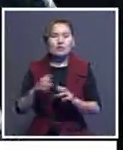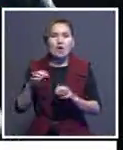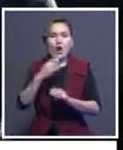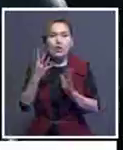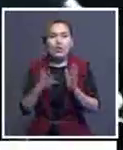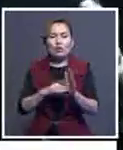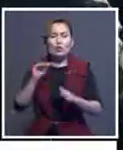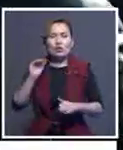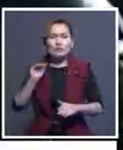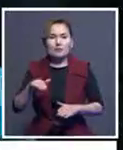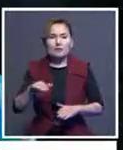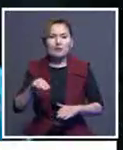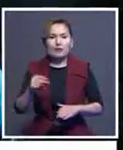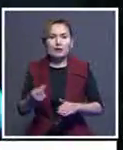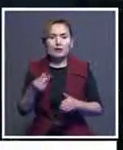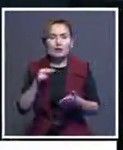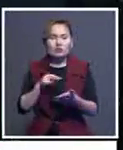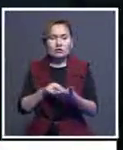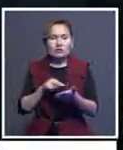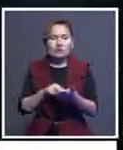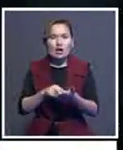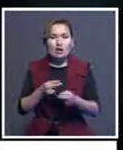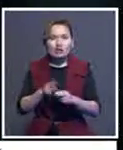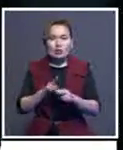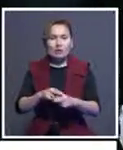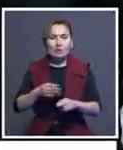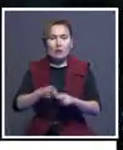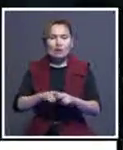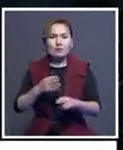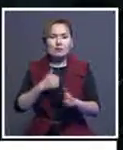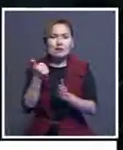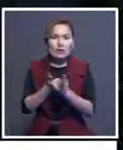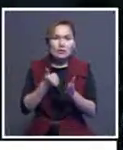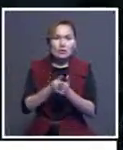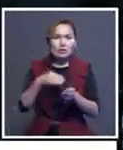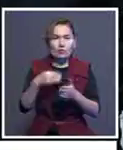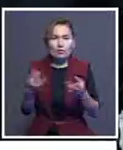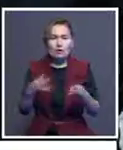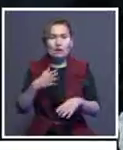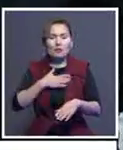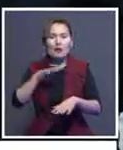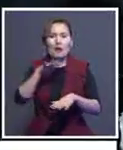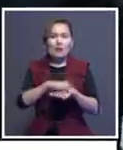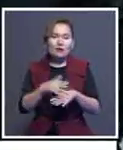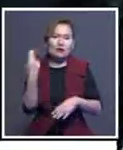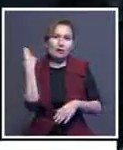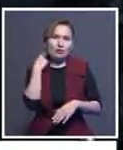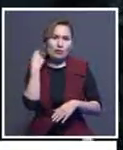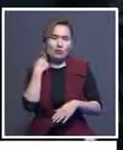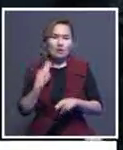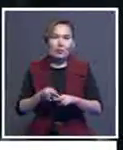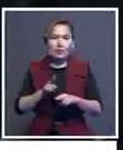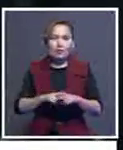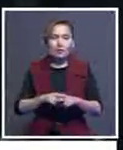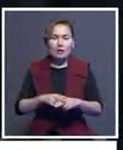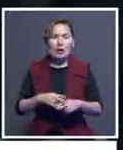әлі қанша қарызым бар Чимкентке. Шылдан бері әлі кредиті біткен жоқ. Запчасть кредитте. Біткен кезде мен сендерге планды